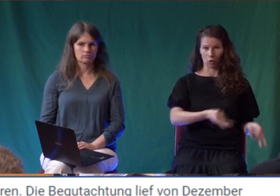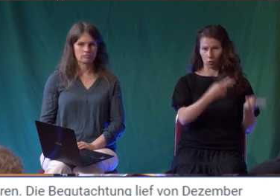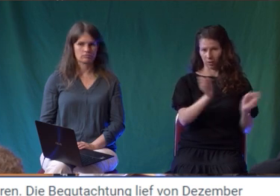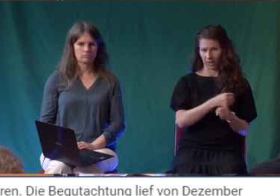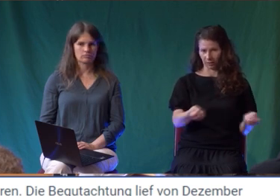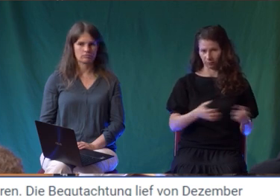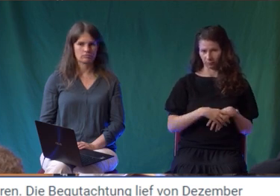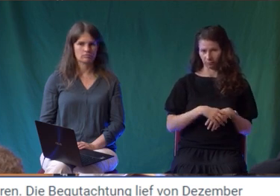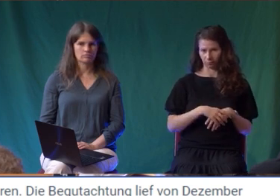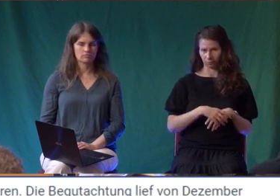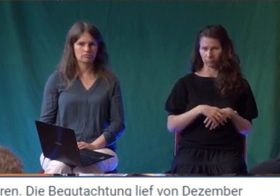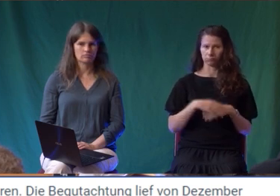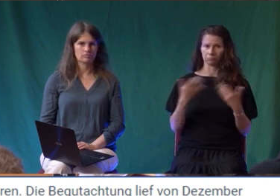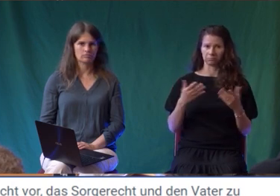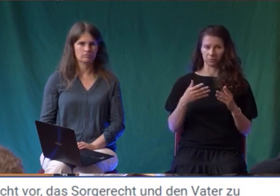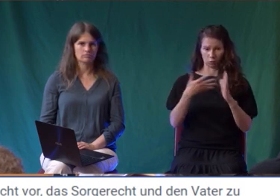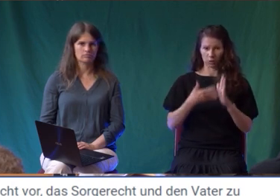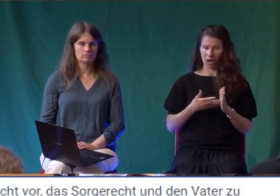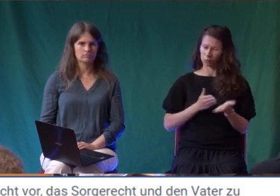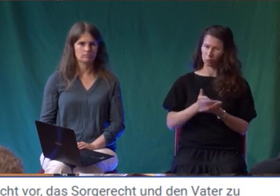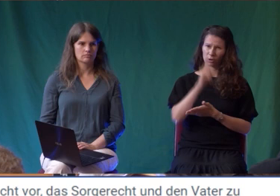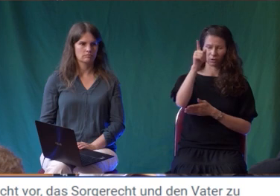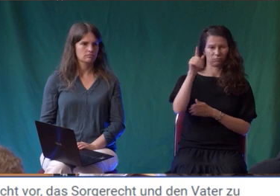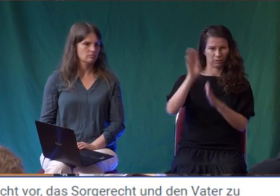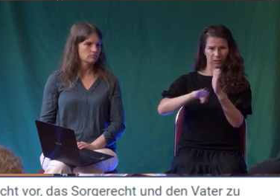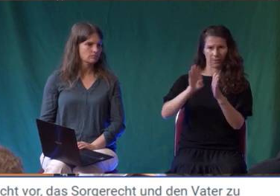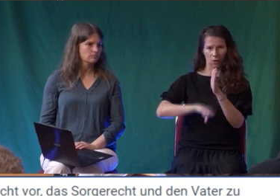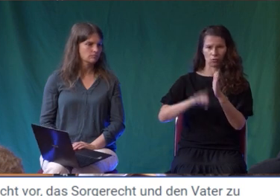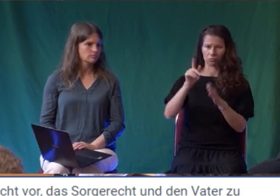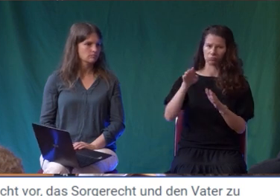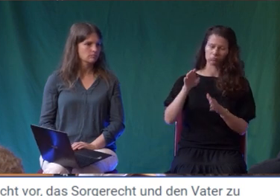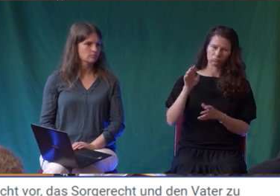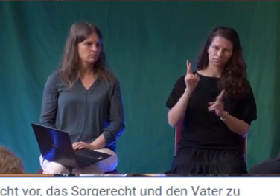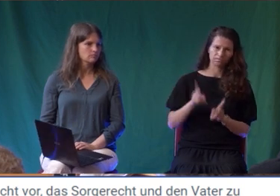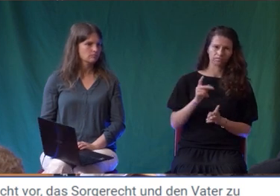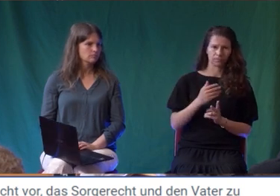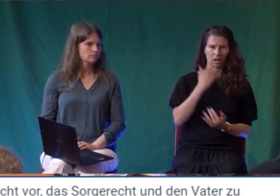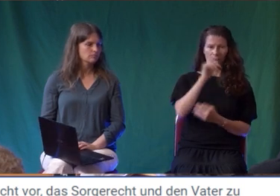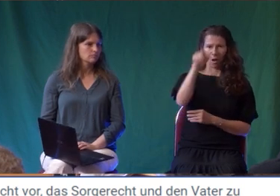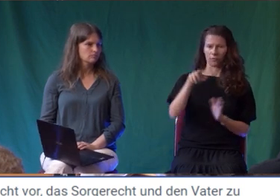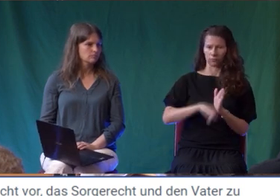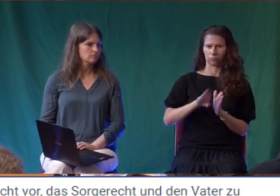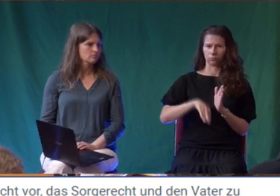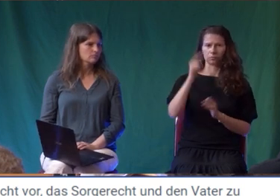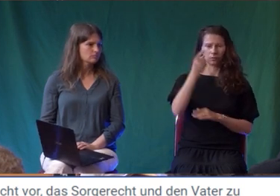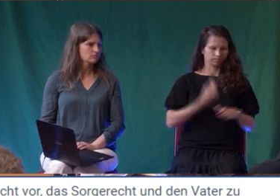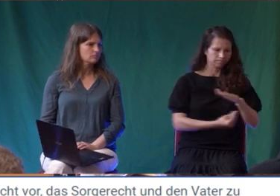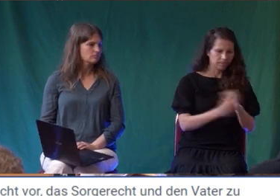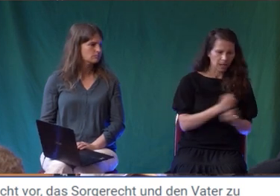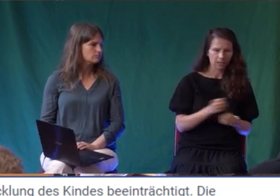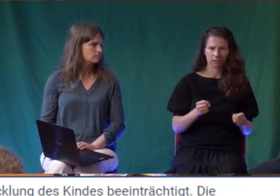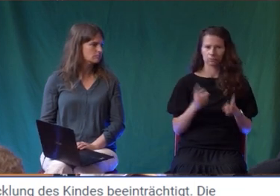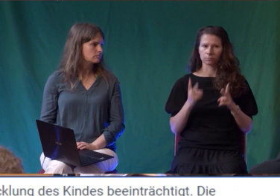im gesamten Gutachten wird die Mutter diskriminiert abwertend wird über sie gesprochen sie sei nicht einfühlsames